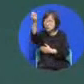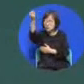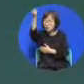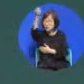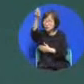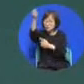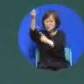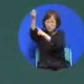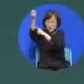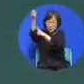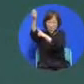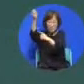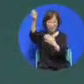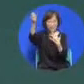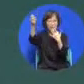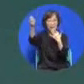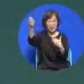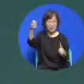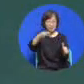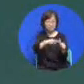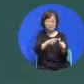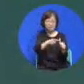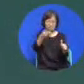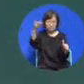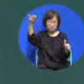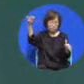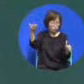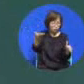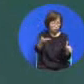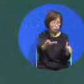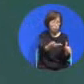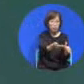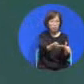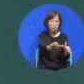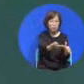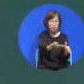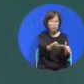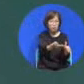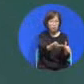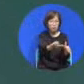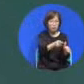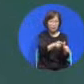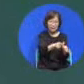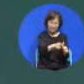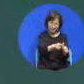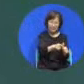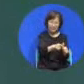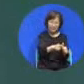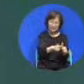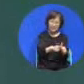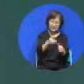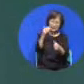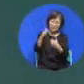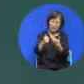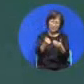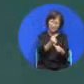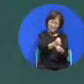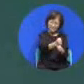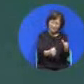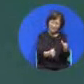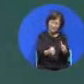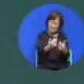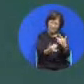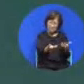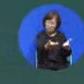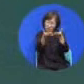하나님의 말씀에는 아브라함이 그때 담대히 간 것은 하나님께 드리면 하나님이 살려 주심을 믿었다고 돼 있어요. And